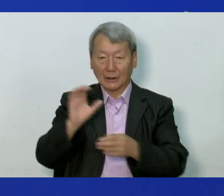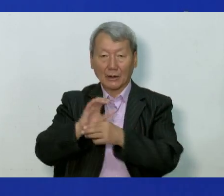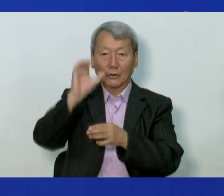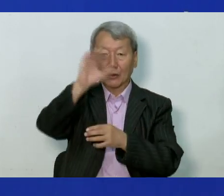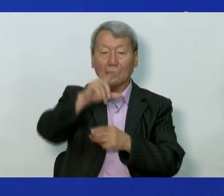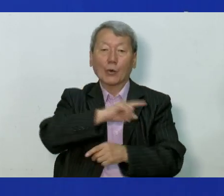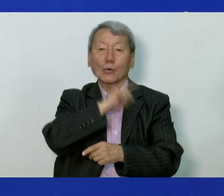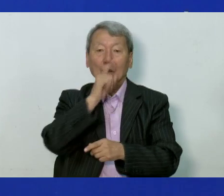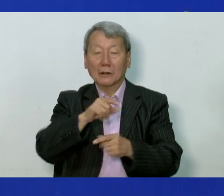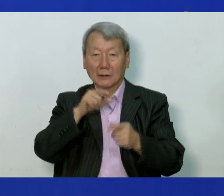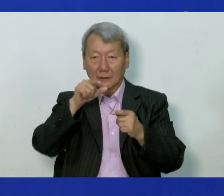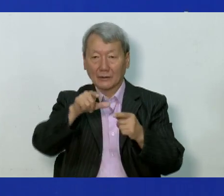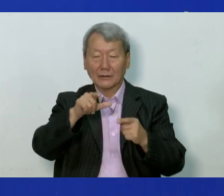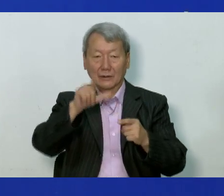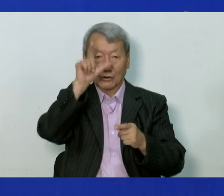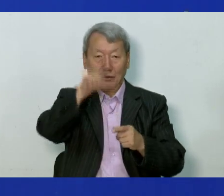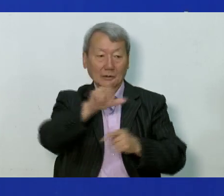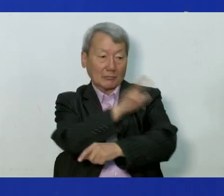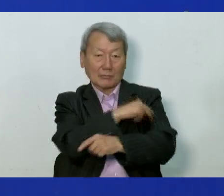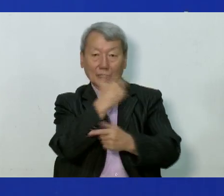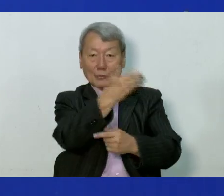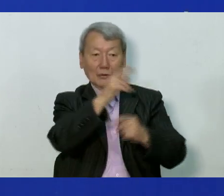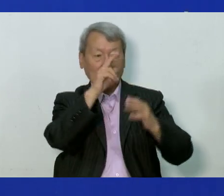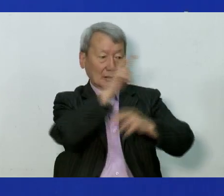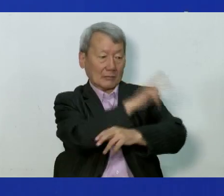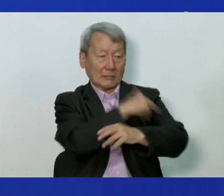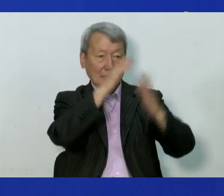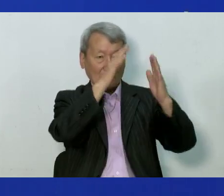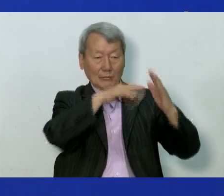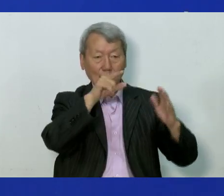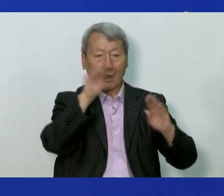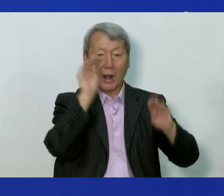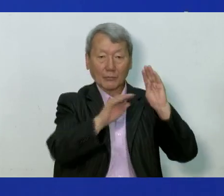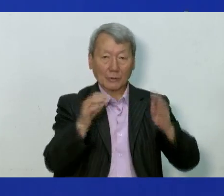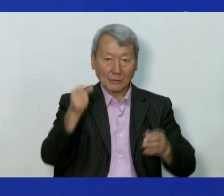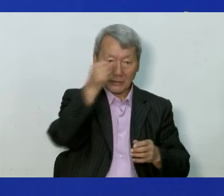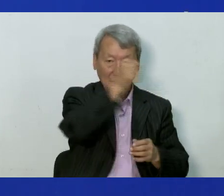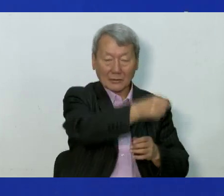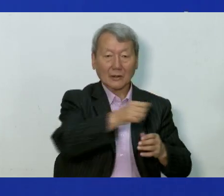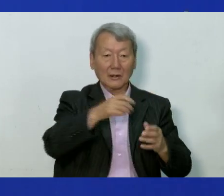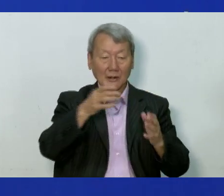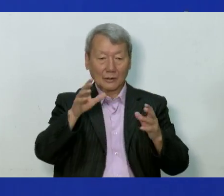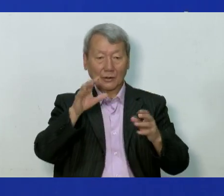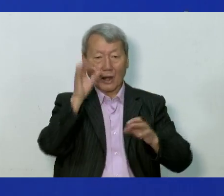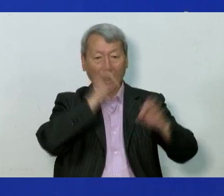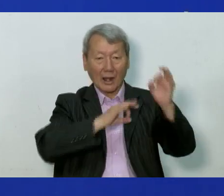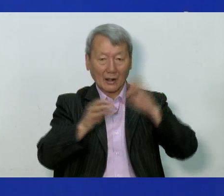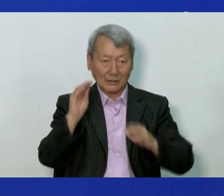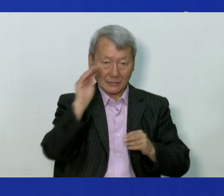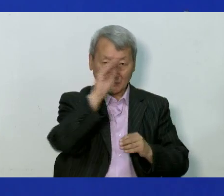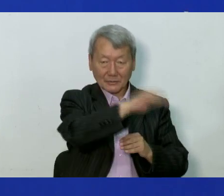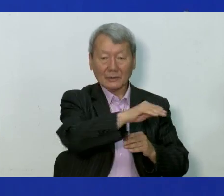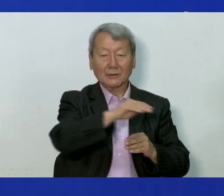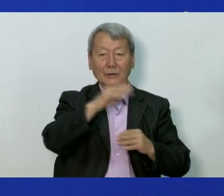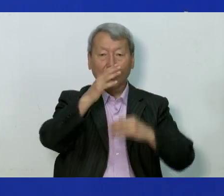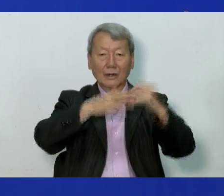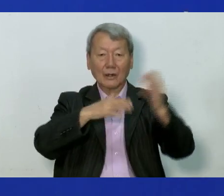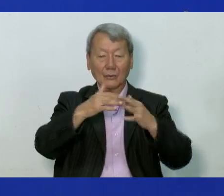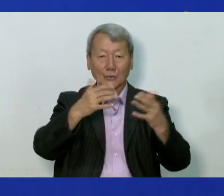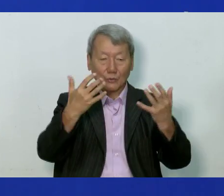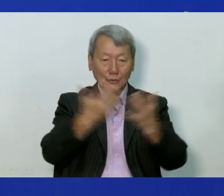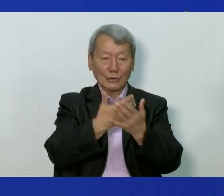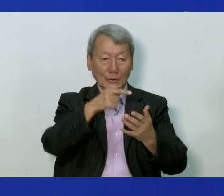на усиление потенциала больниц. Опять же, медицинское оборудование, расходные материалы, усовершенствование